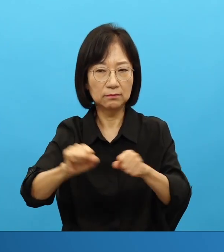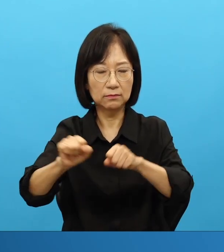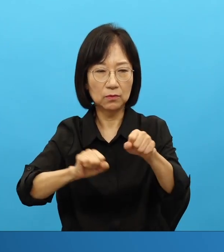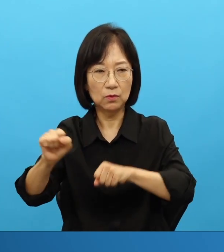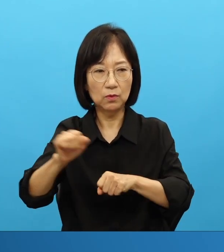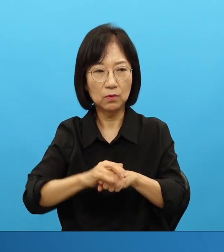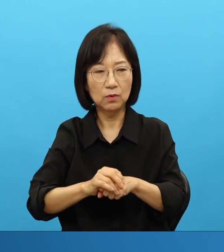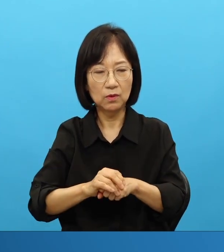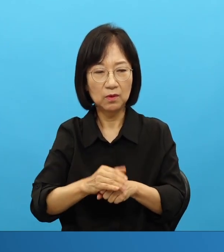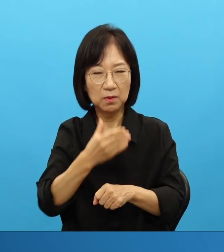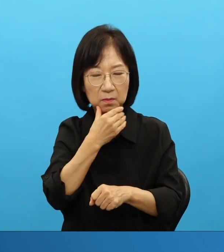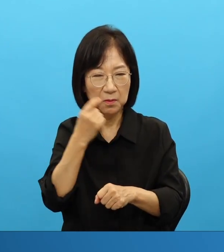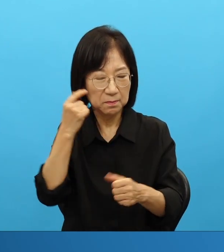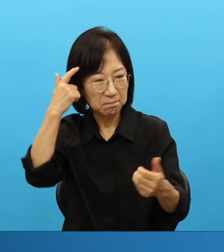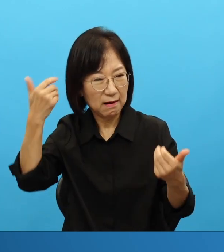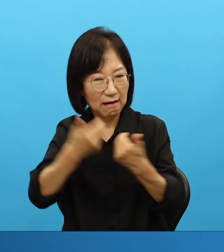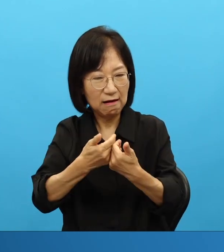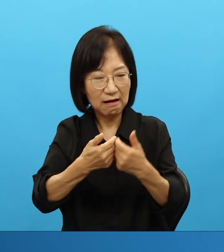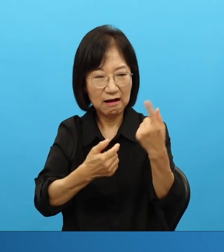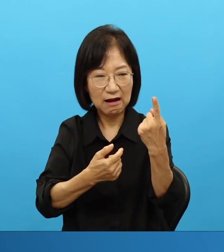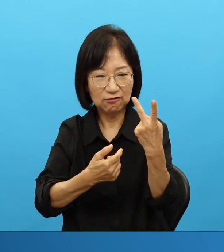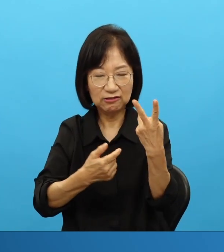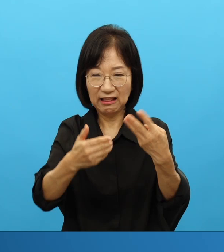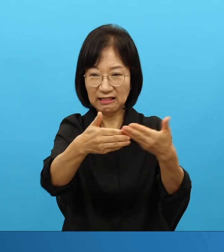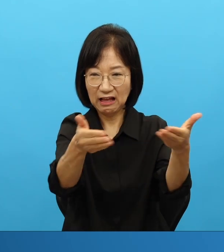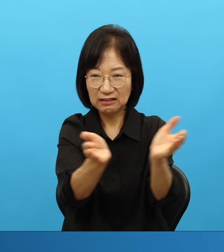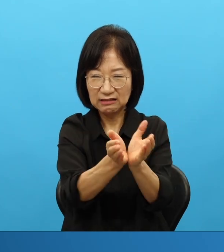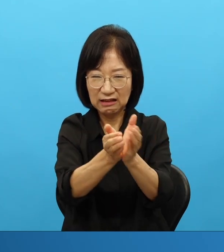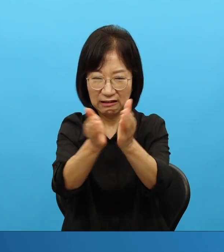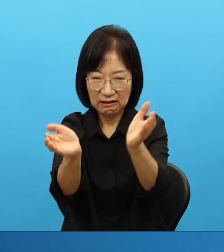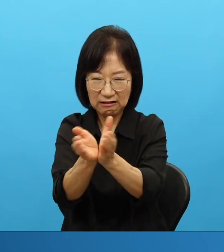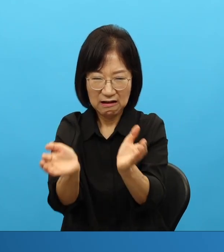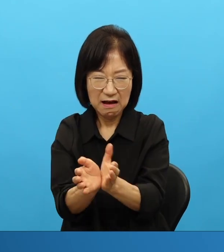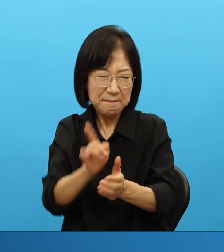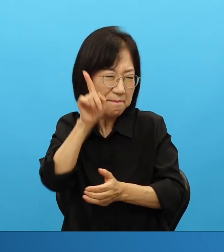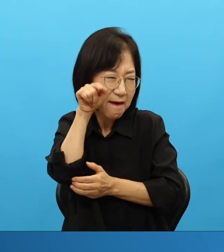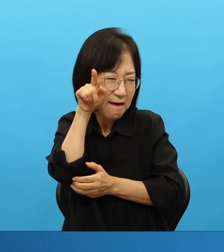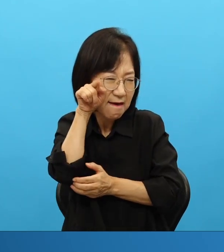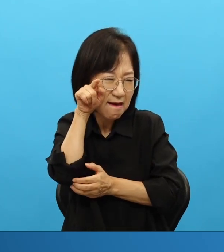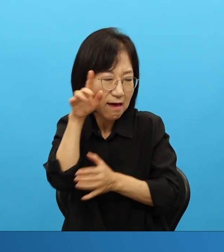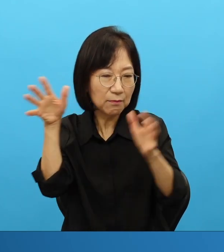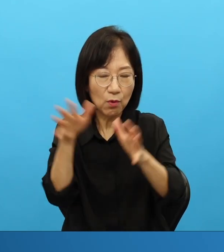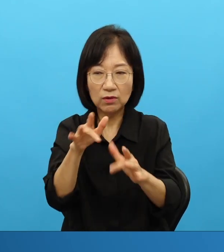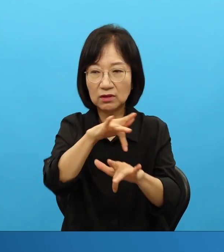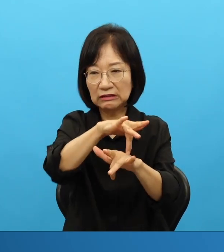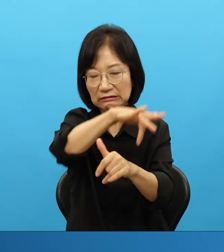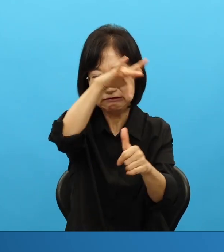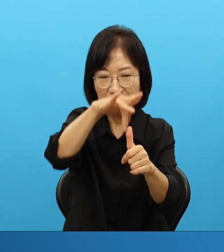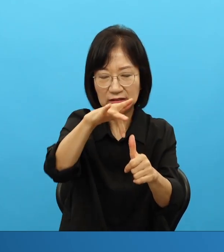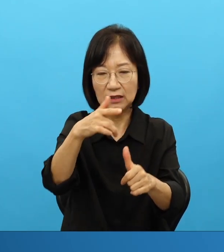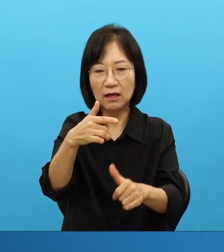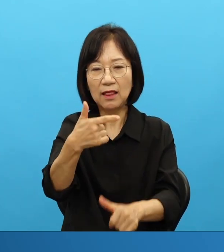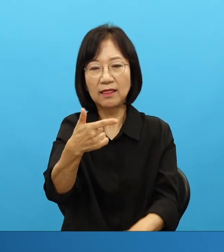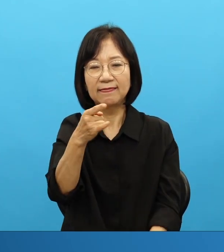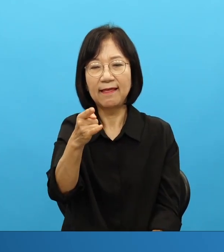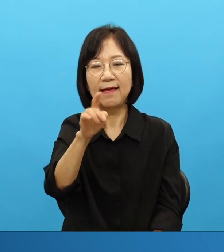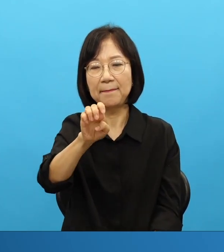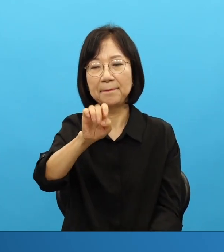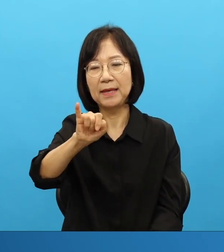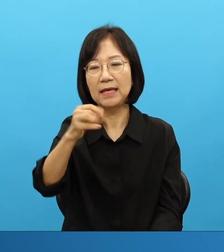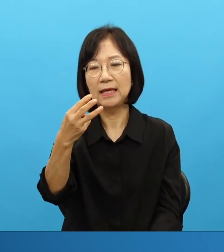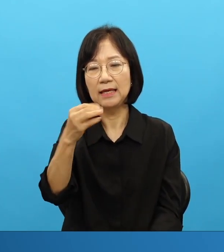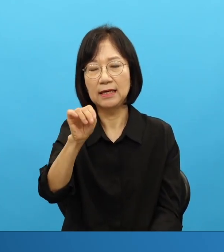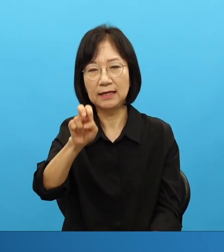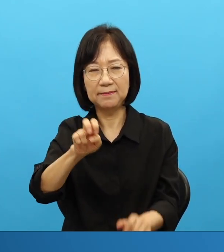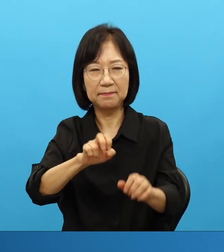네필림 운동입니다. But the organizations meet every single day for this purpose. That's the Nephilim 꼭 movement. 기억해야 됩니다. You need to remember this. 이건 모르면 세상을